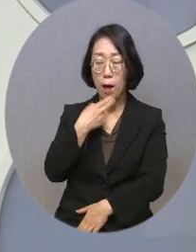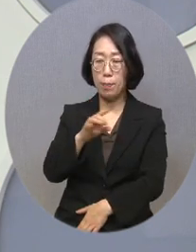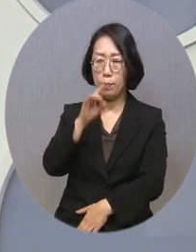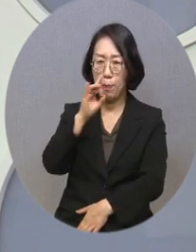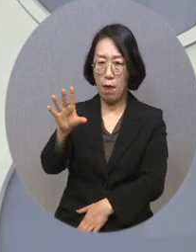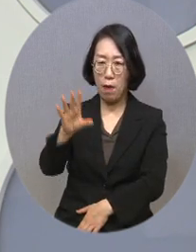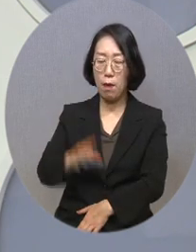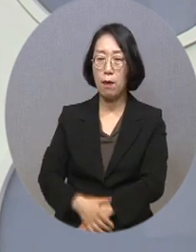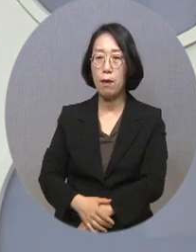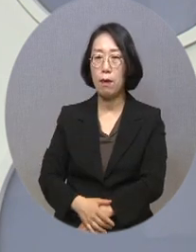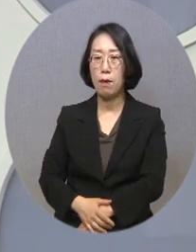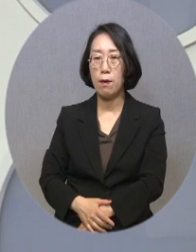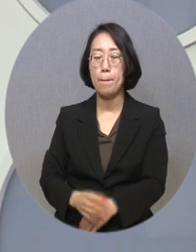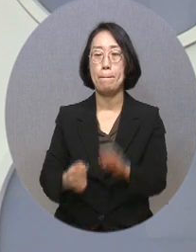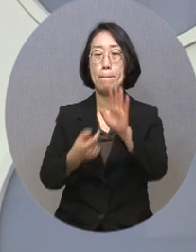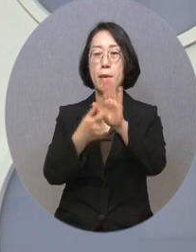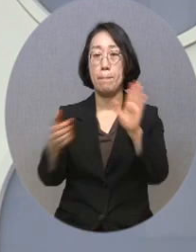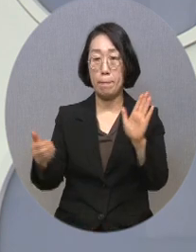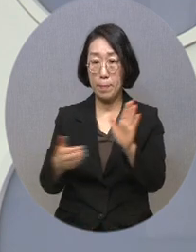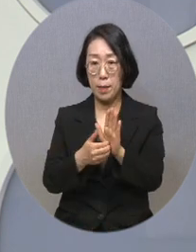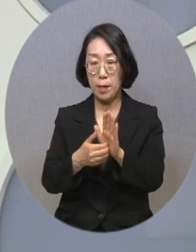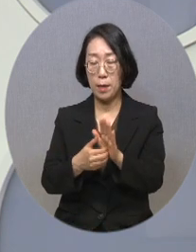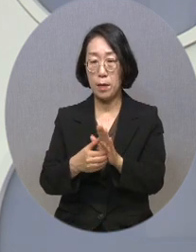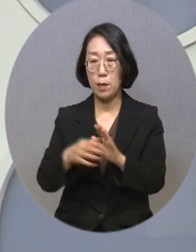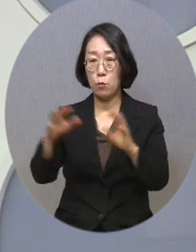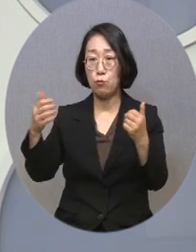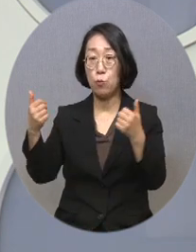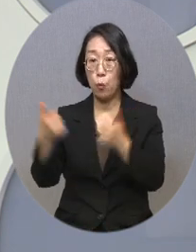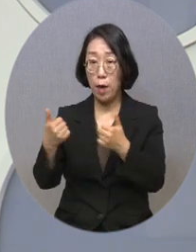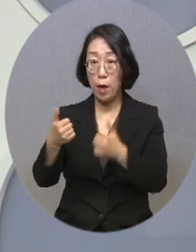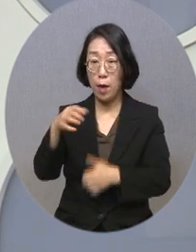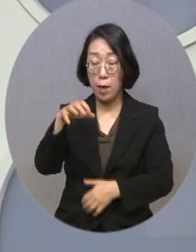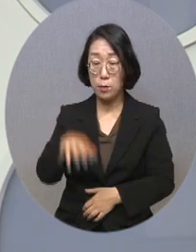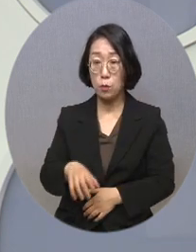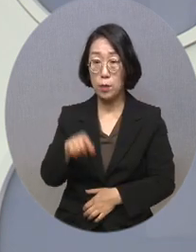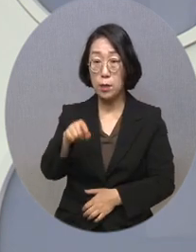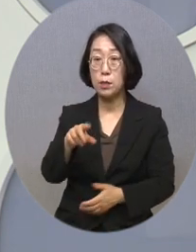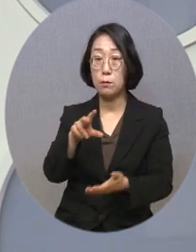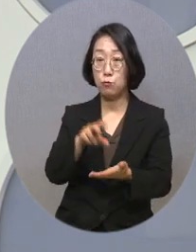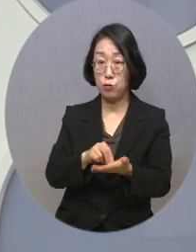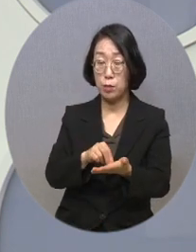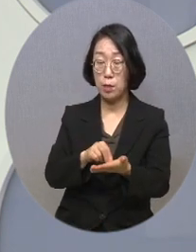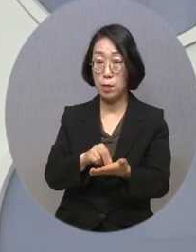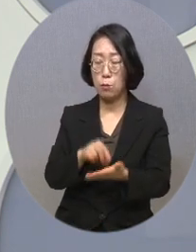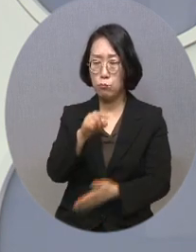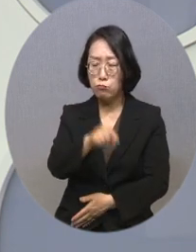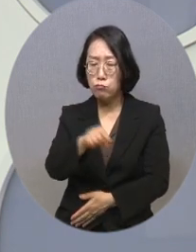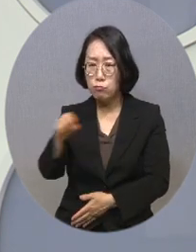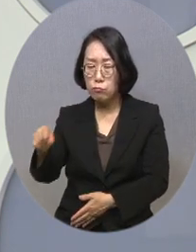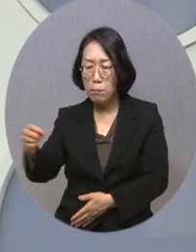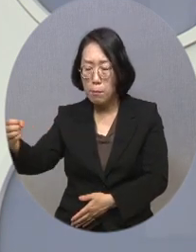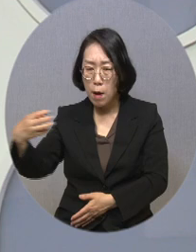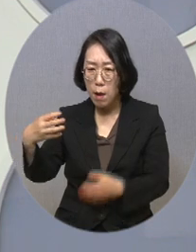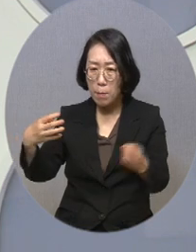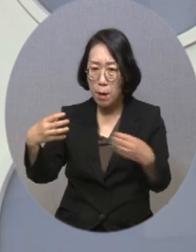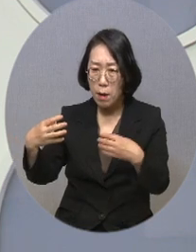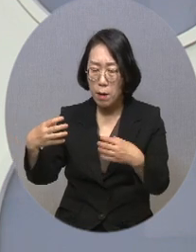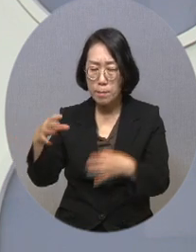이제 주장을 했죠. 네. 국회에서는 이 부분들 두 단체의 얘기를